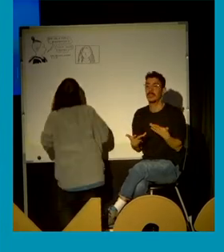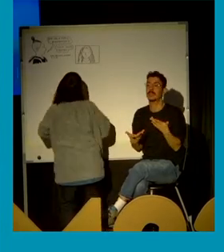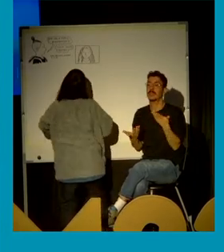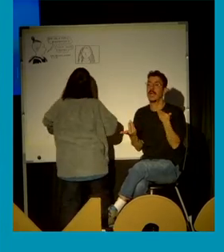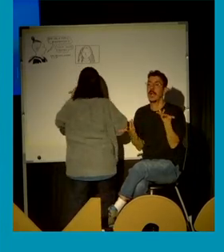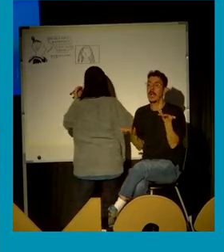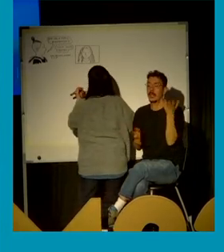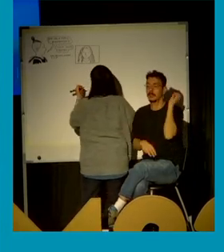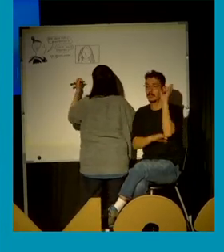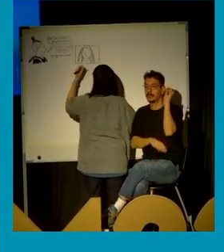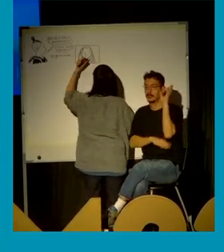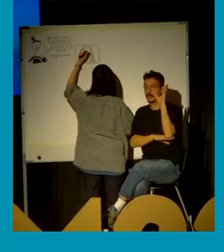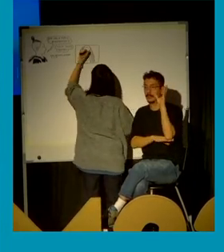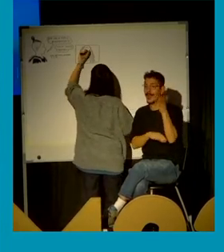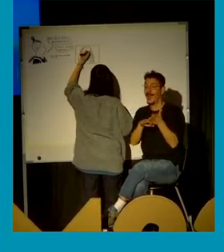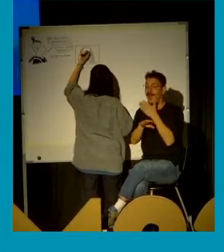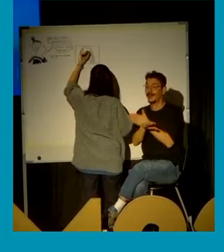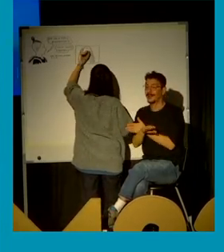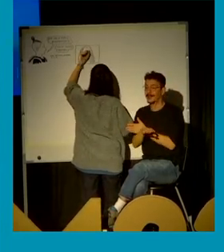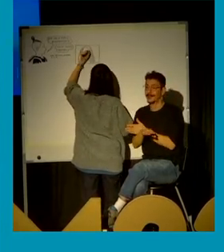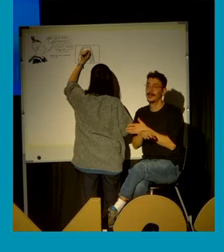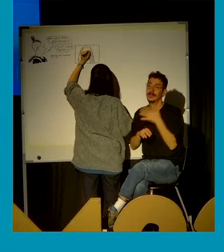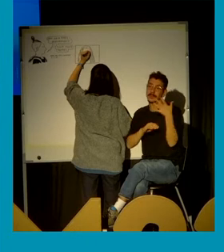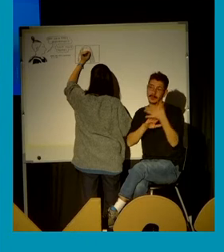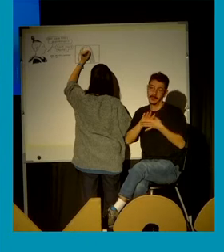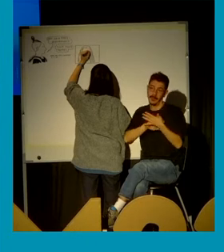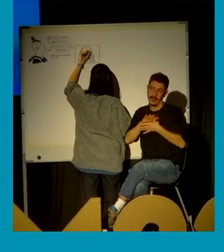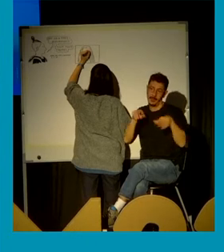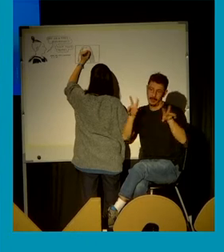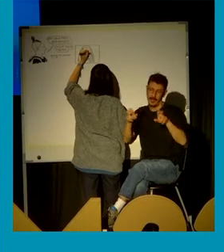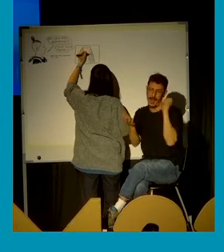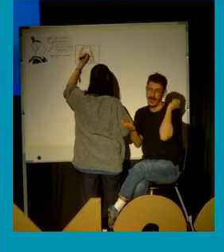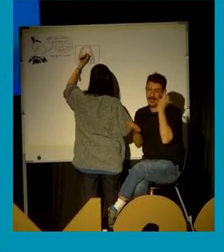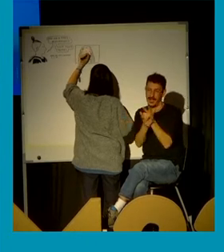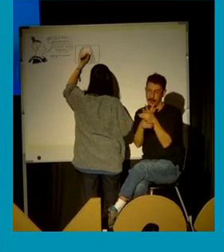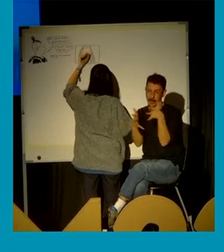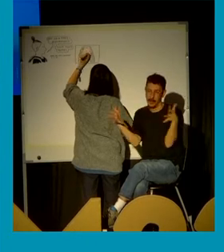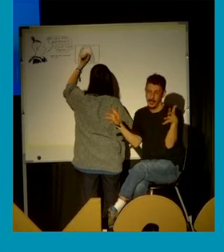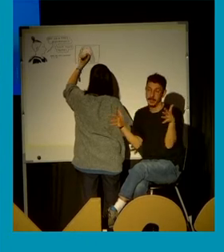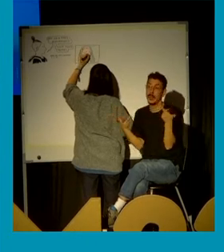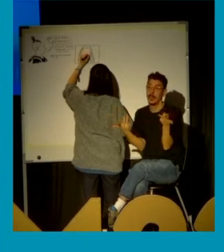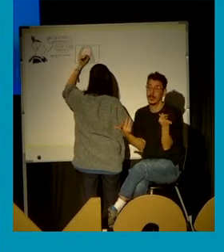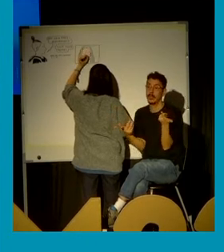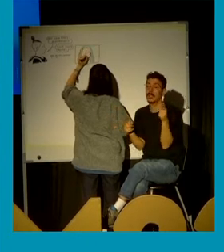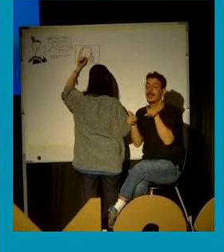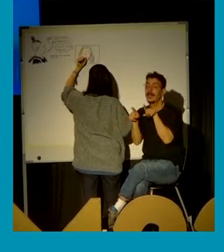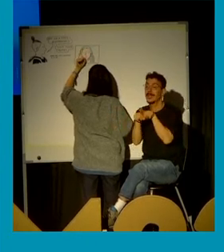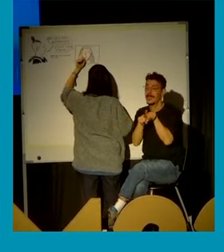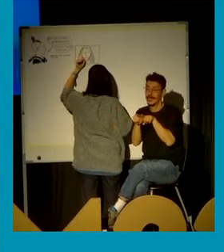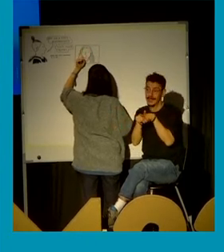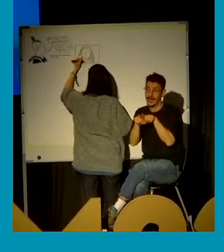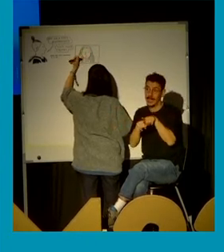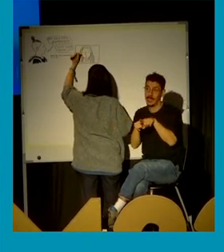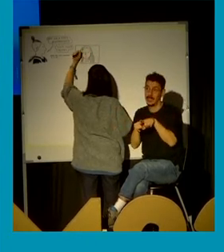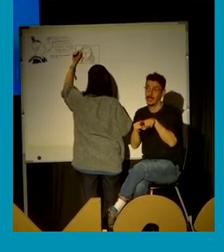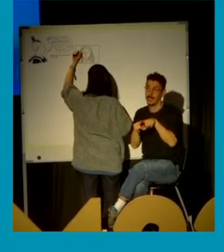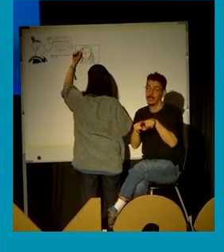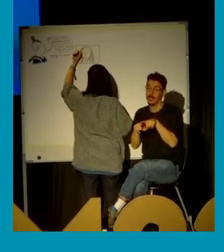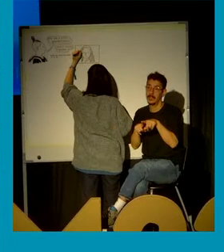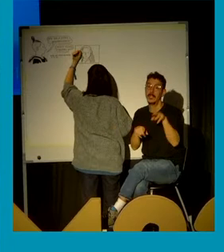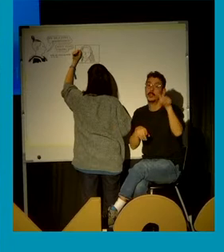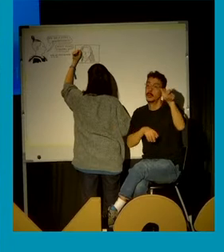que comentábamos abans, que... Hi una crítica, venim fent una crítica a la justícia